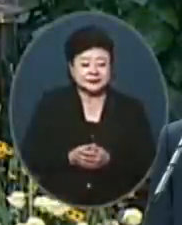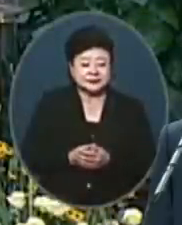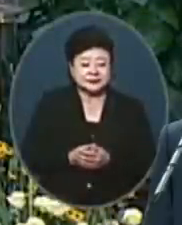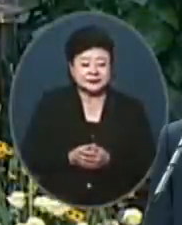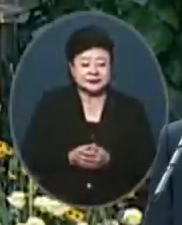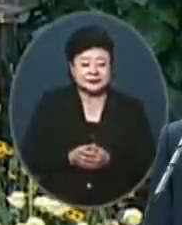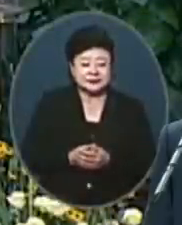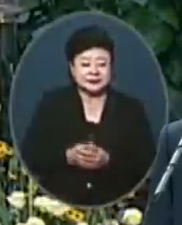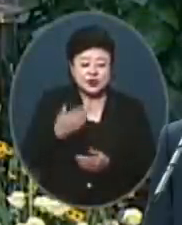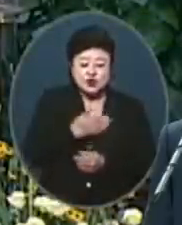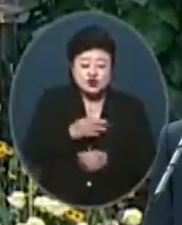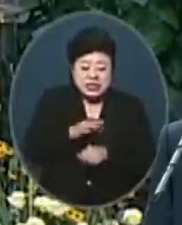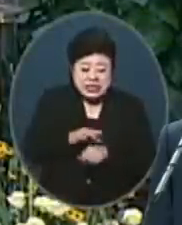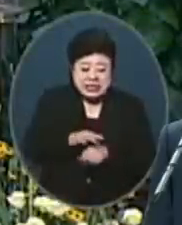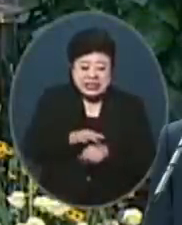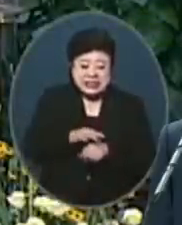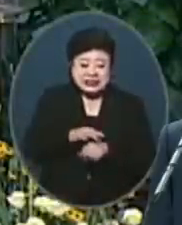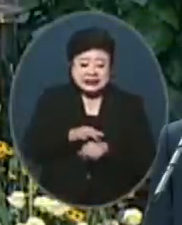육이